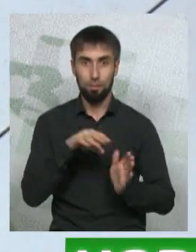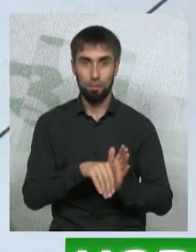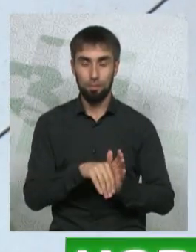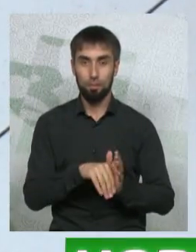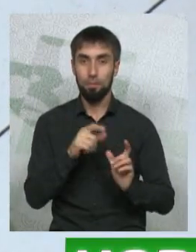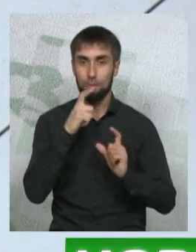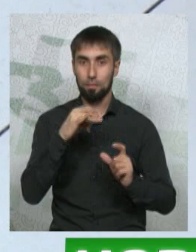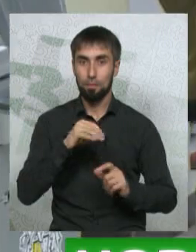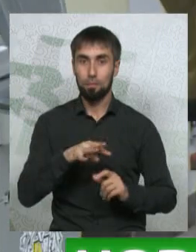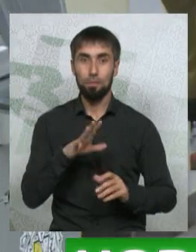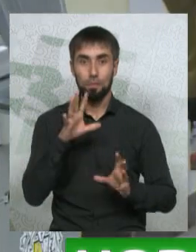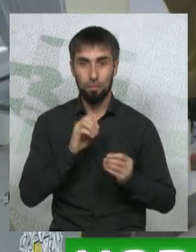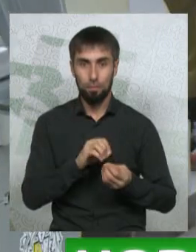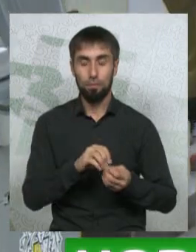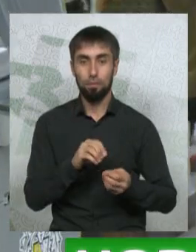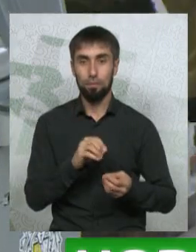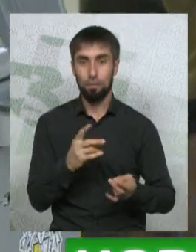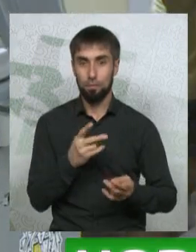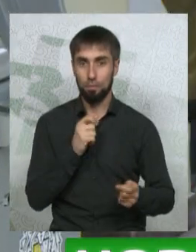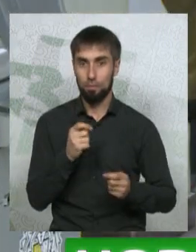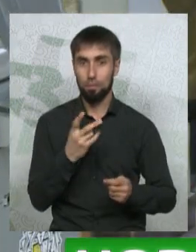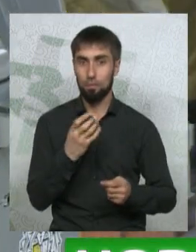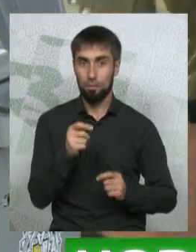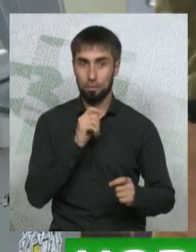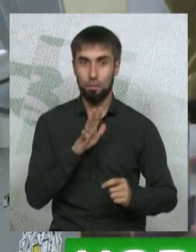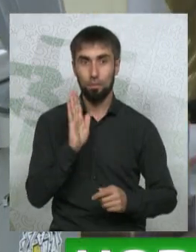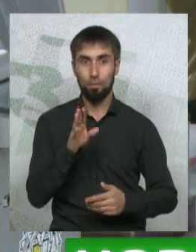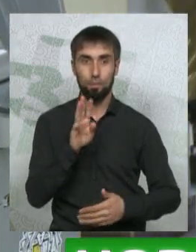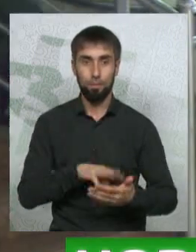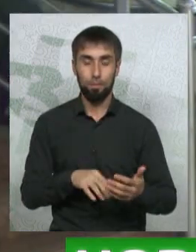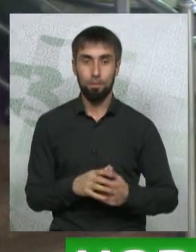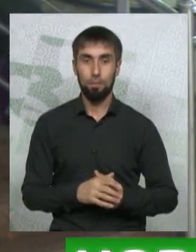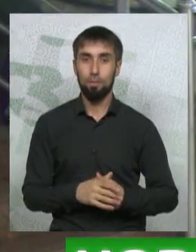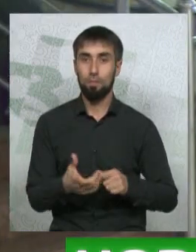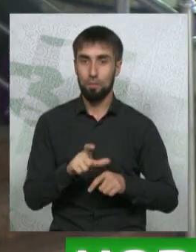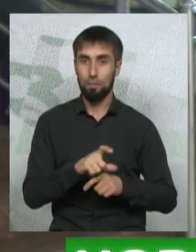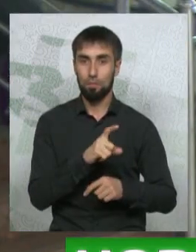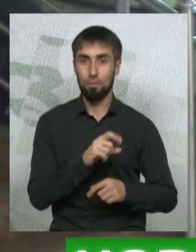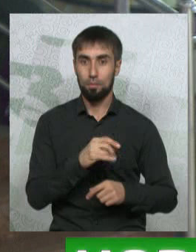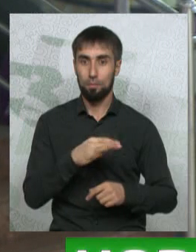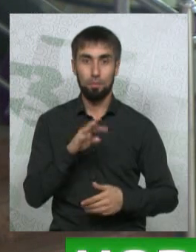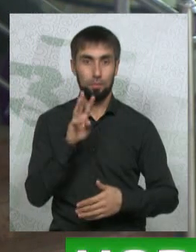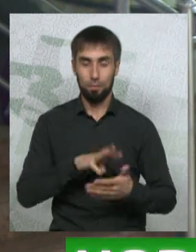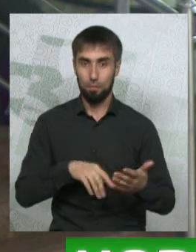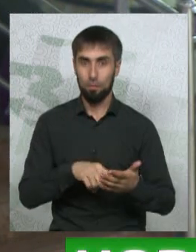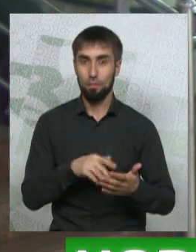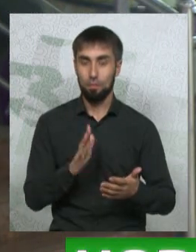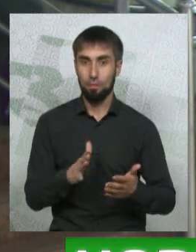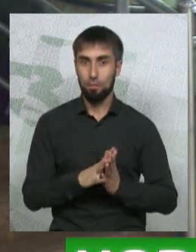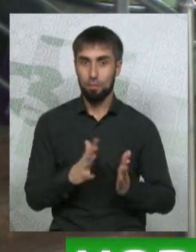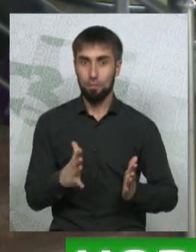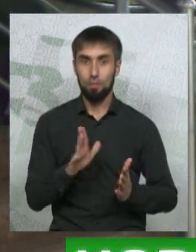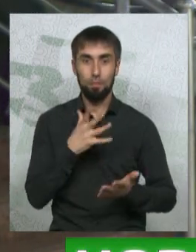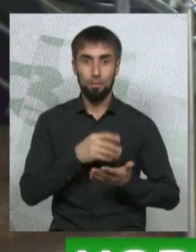включительно. Масочный режим все еще действует, и за его несоблюдение будут штрафовать. Очень значительные штрафные санкции для